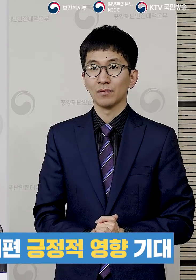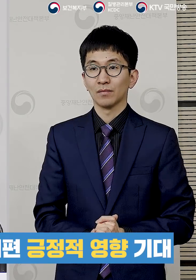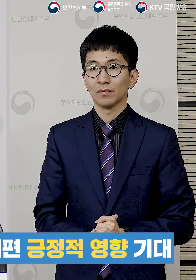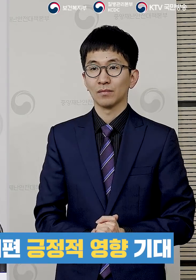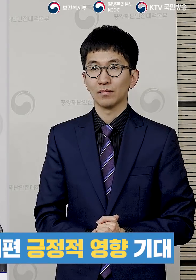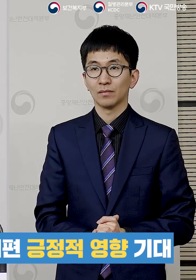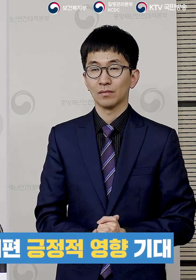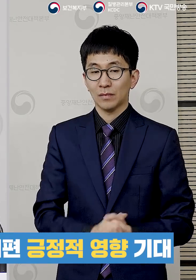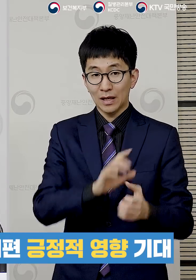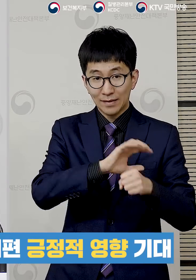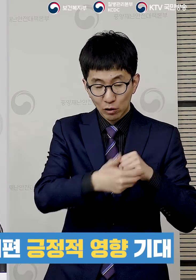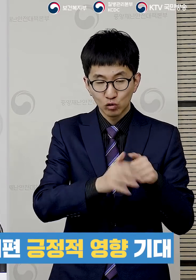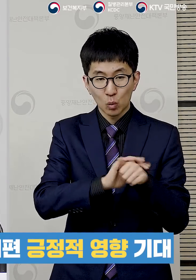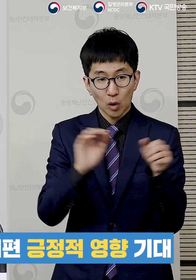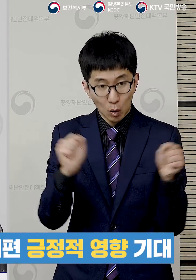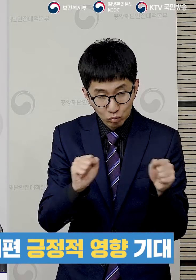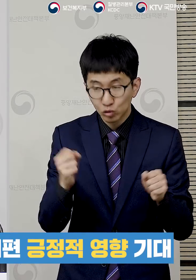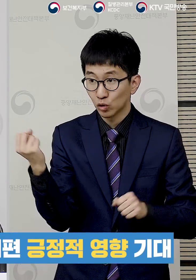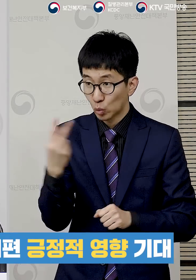현장에서도